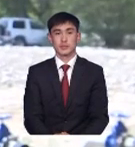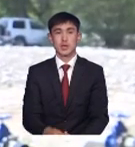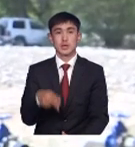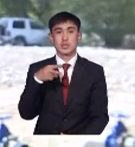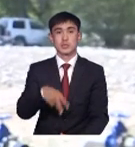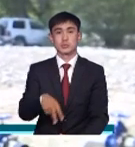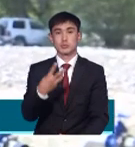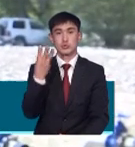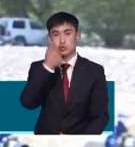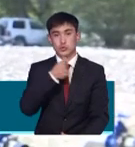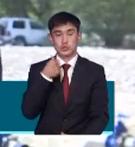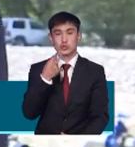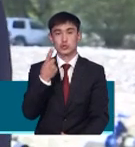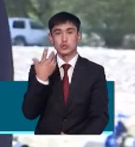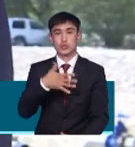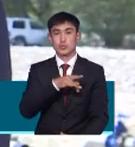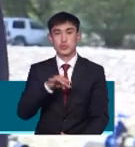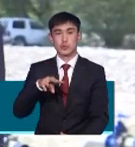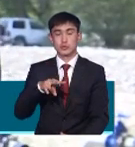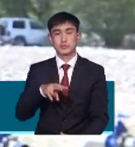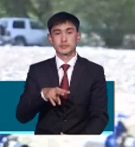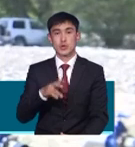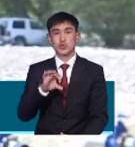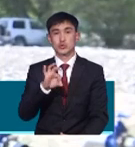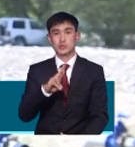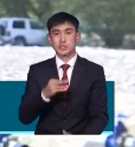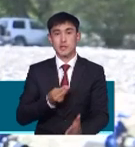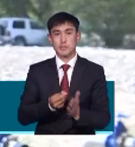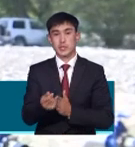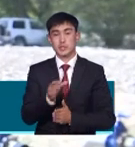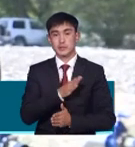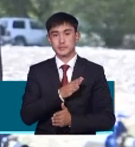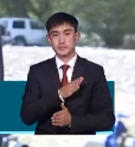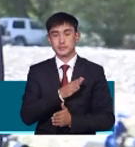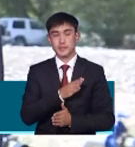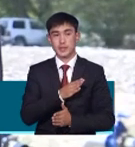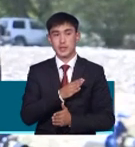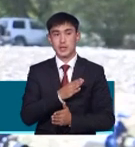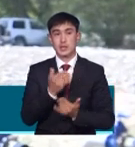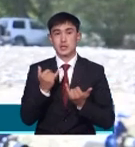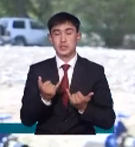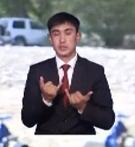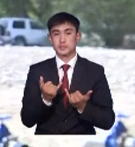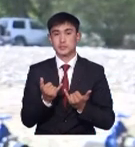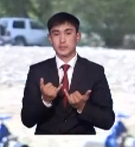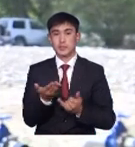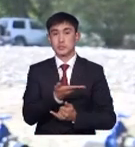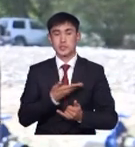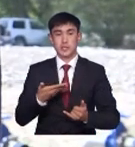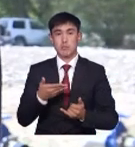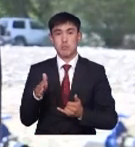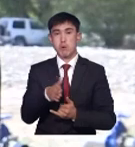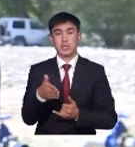2023 жылы біз 150 миллион субсидия бердік. Енді бізде осы